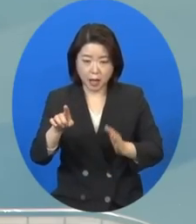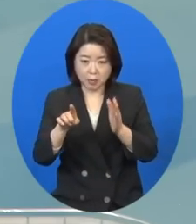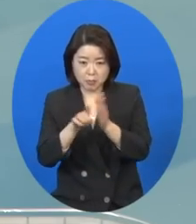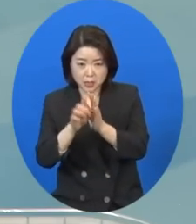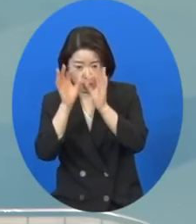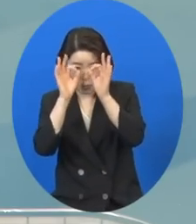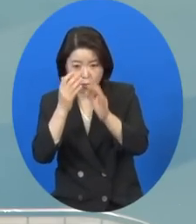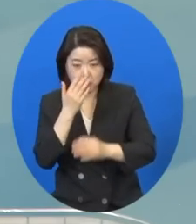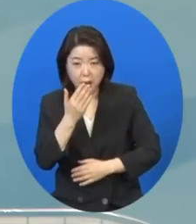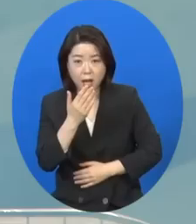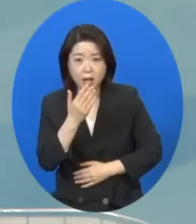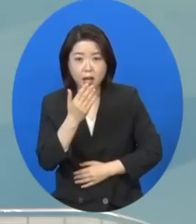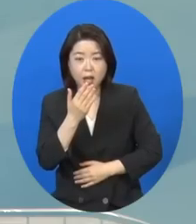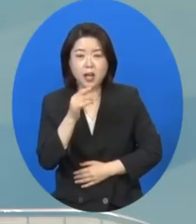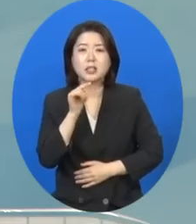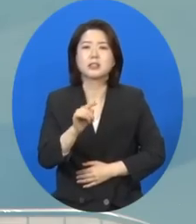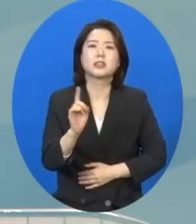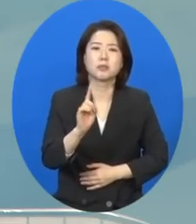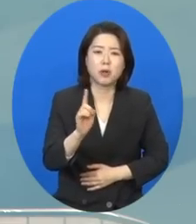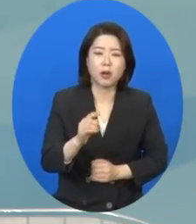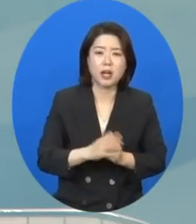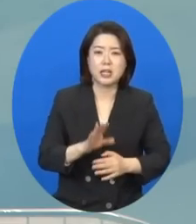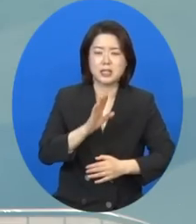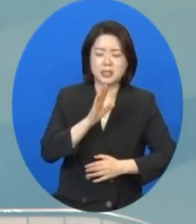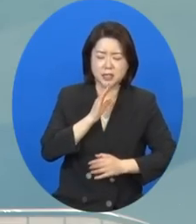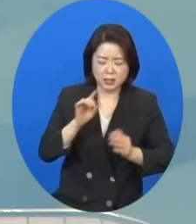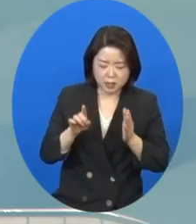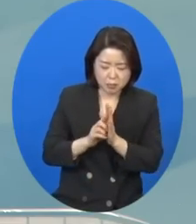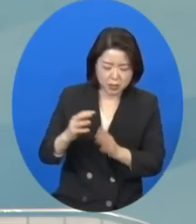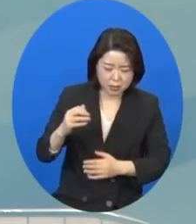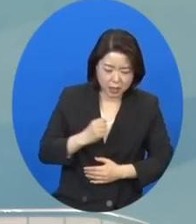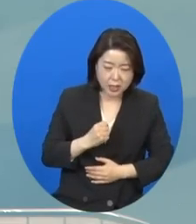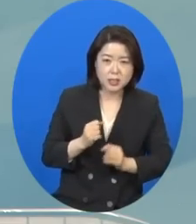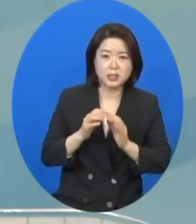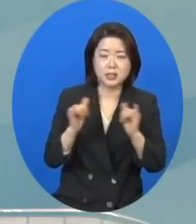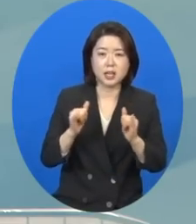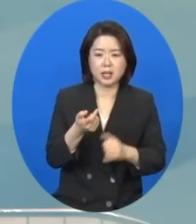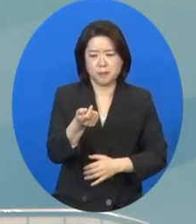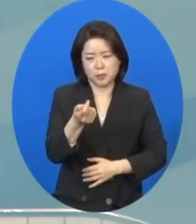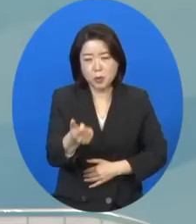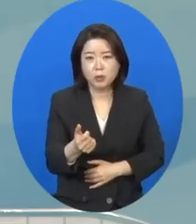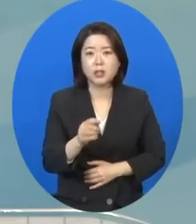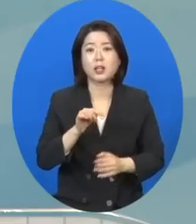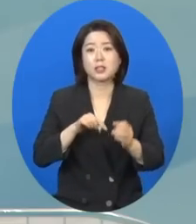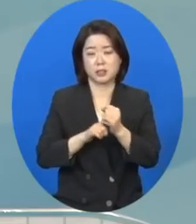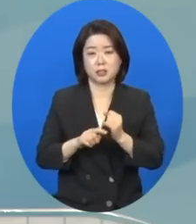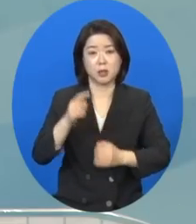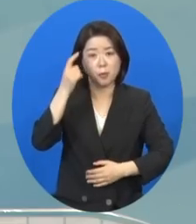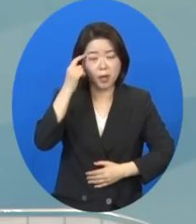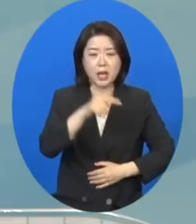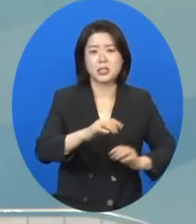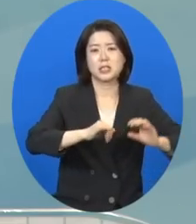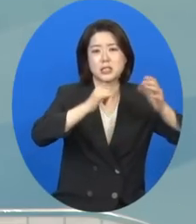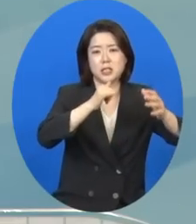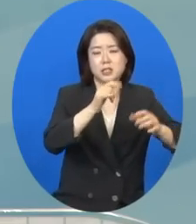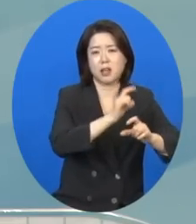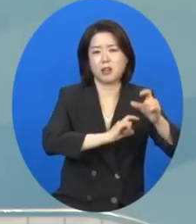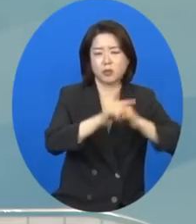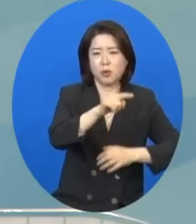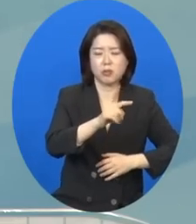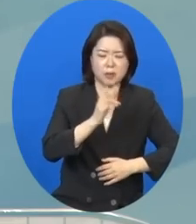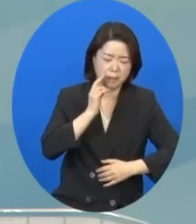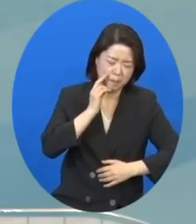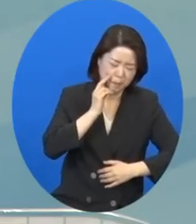있겠느냐라고 하셨거든요 그 얘기는 참된 믿음을 가진 자가 적다는 것입니다 왜요이 세상에 점점 그렇게 갈